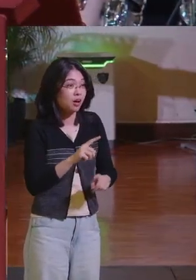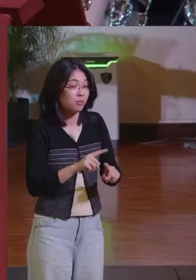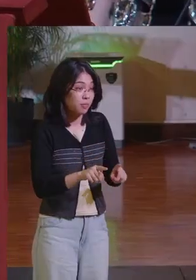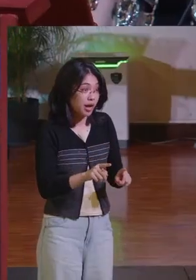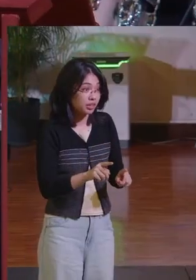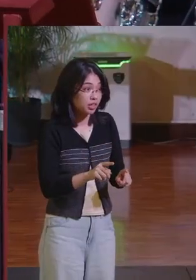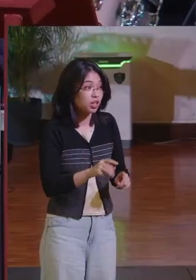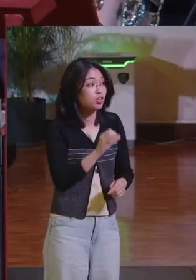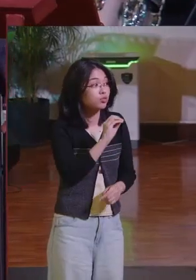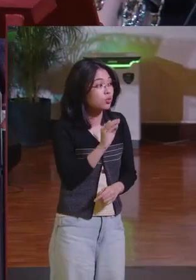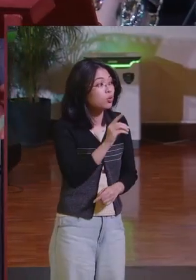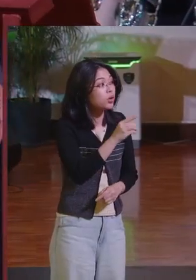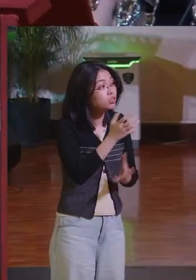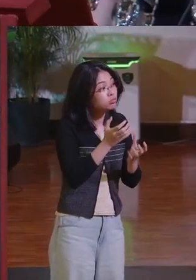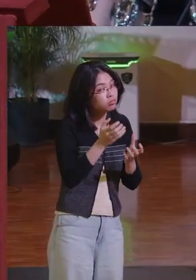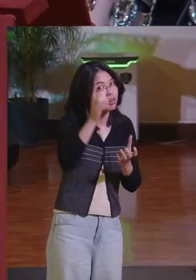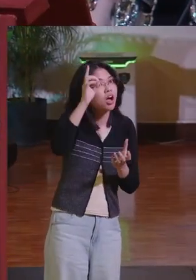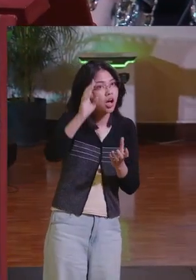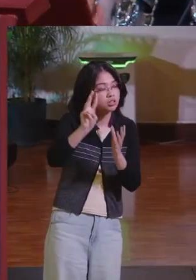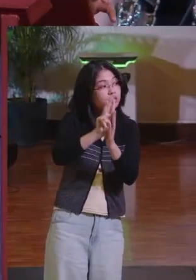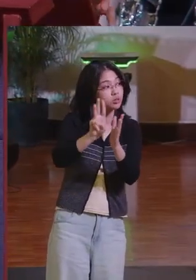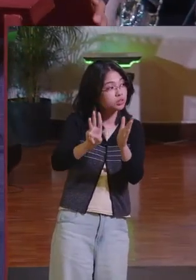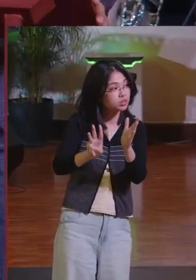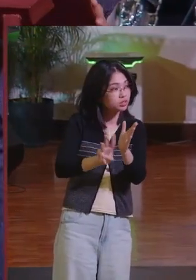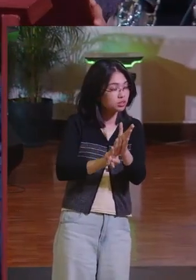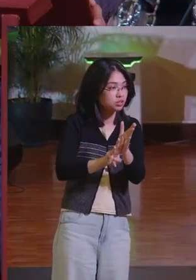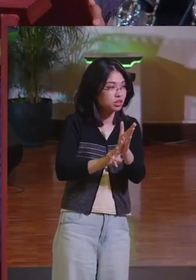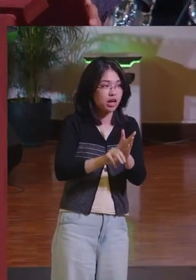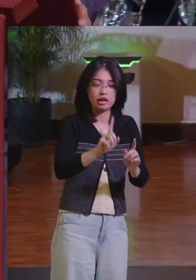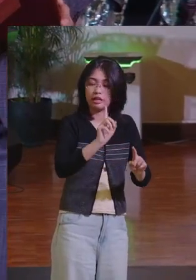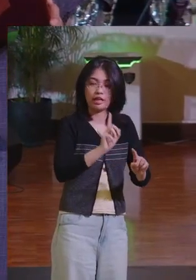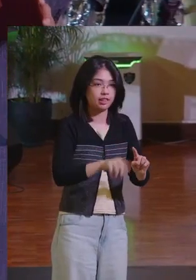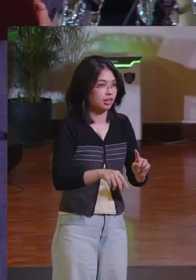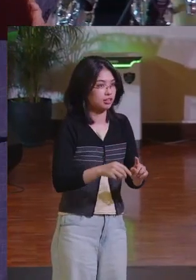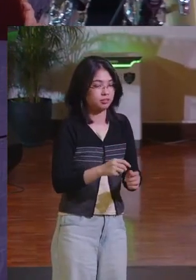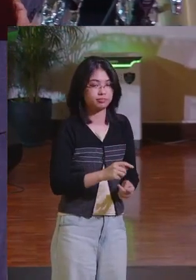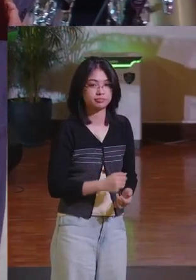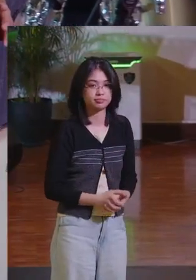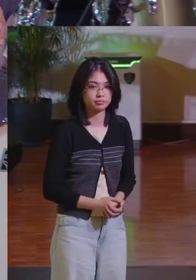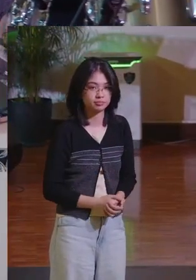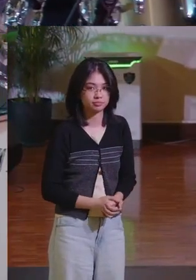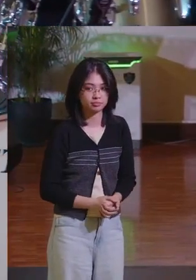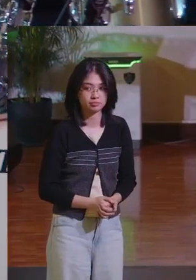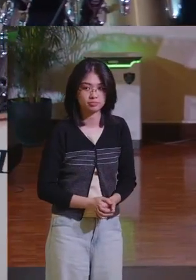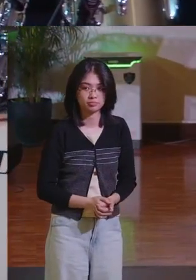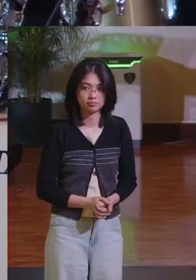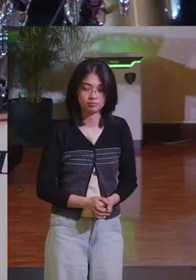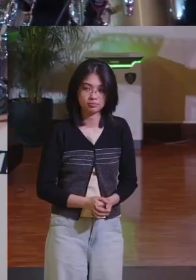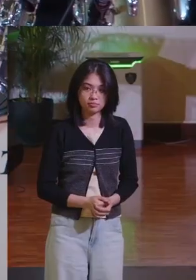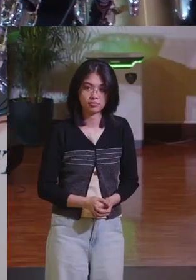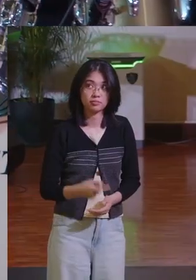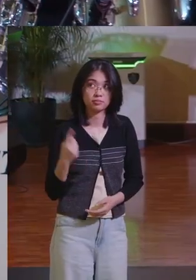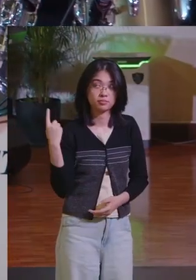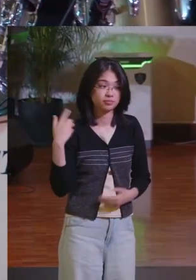kagustuhan ng Diyos at yun ang magiging basihan ay hindi po pwede. Alam niyo po, nung Nung bata-bata po